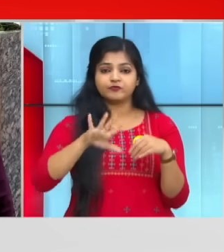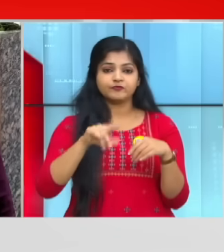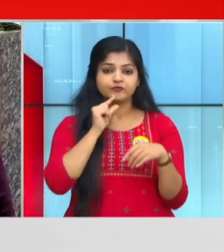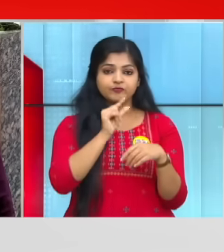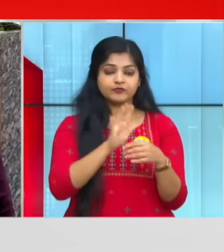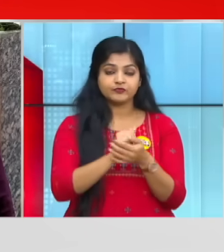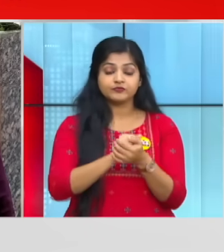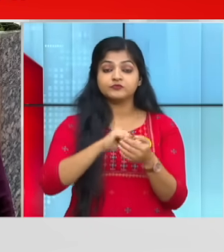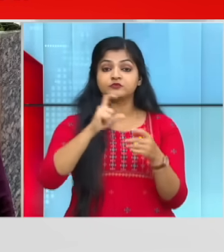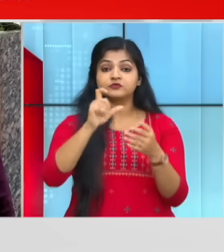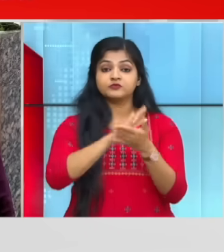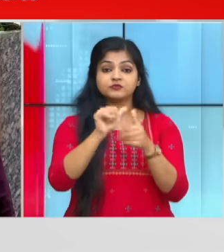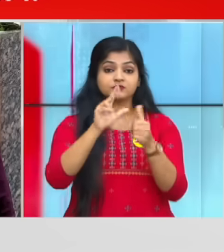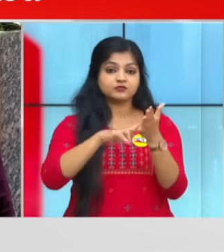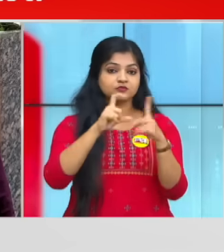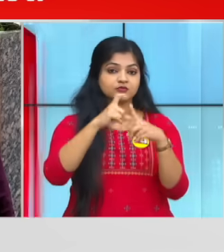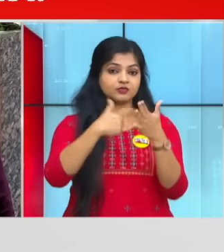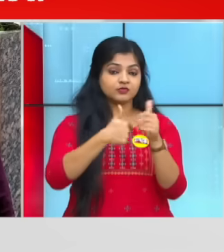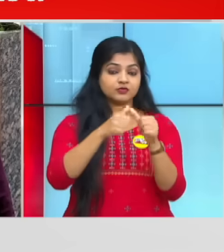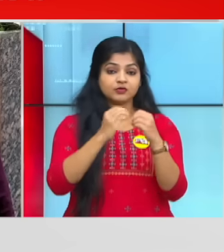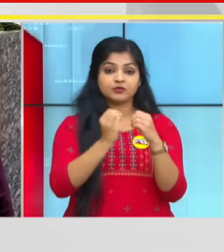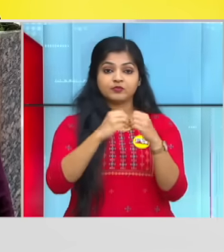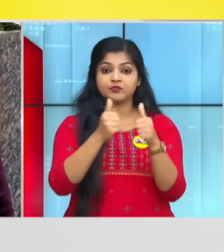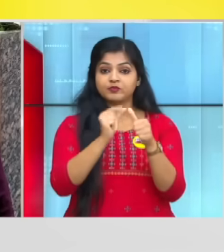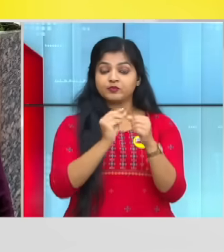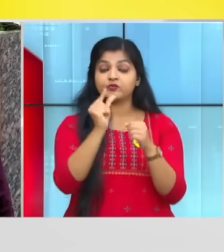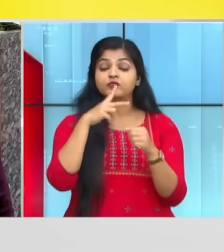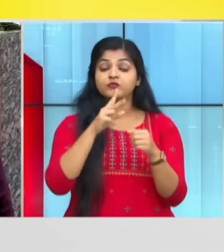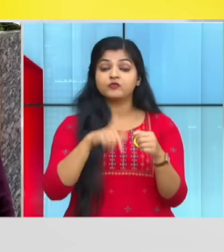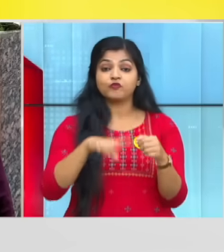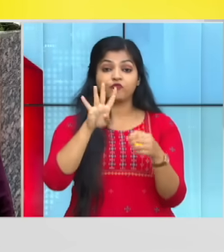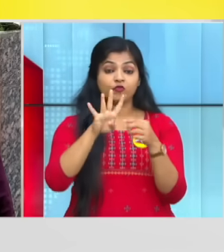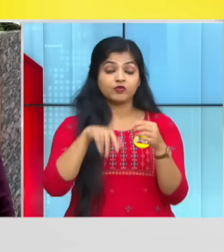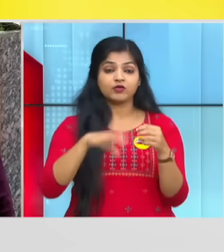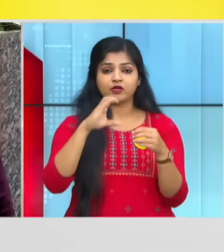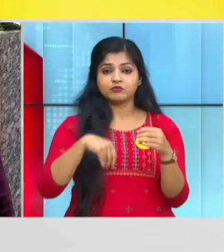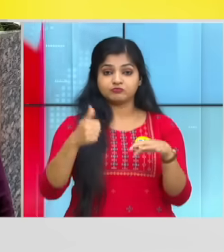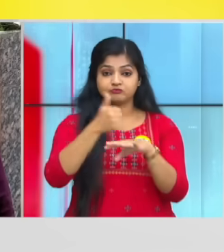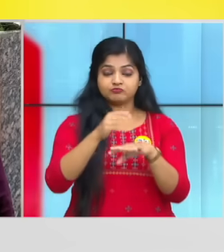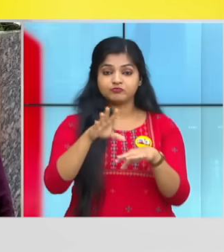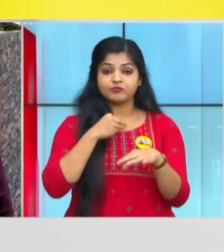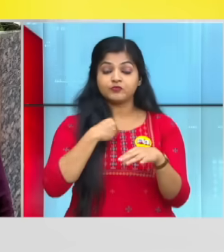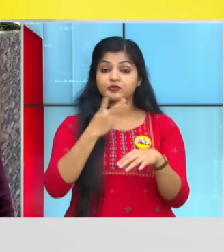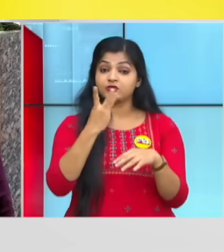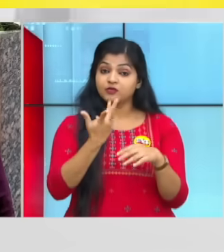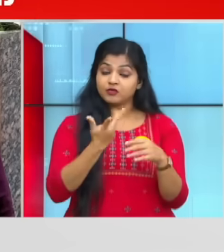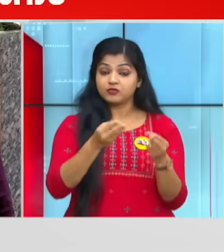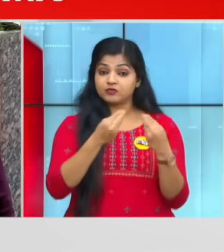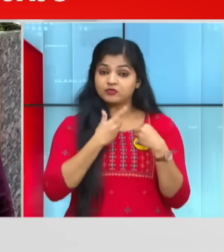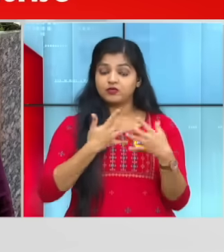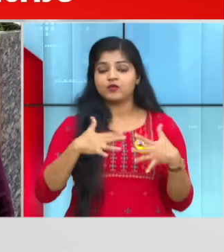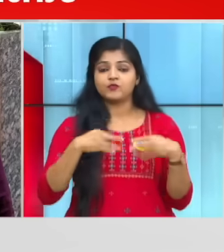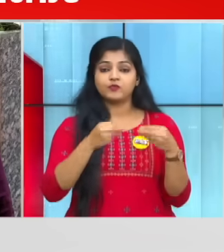ചന്ദ്രബാബു നായിഡു ആവശ്യപ്പെട്ടിരിക്കുന്നത് നാല് ക്യാബിനറ്റ് പദവിയാണ് മൂന്ന് ക്യാബിനറ്റ് പദവി കിട്ടിയാലും അദ്ദേഹം ഇക്കാര്യത്തിൽ വിട്ടുവീഴ്ചയ്ക്ക്